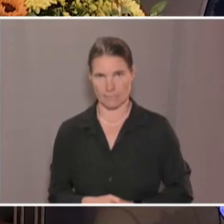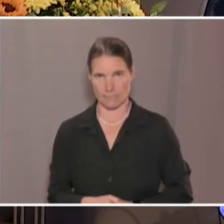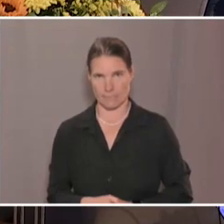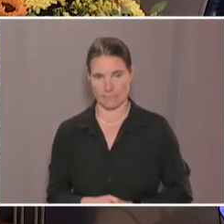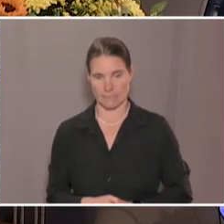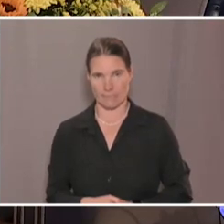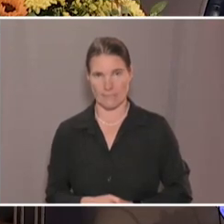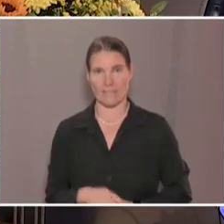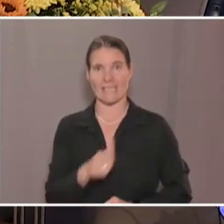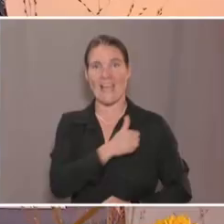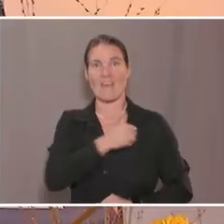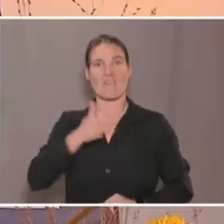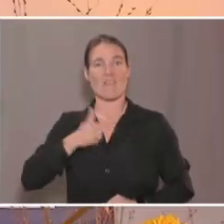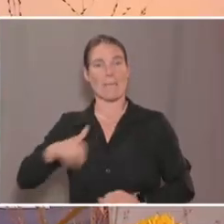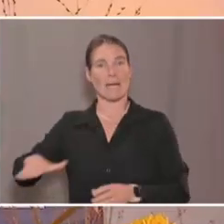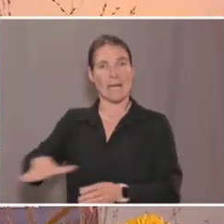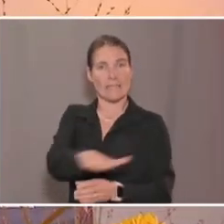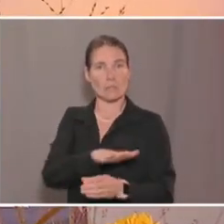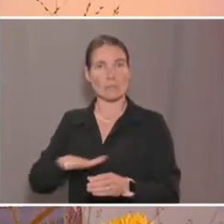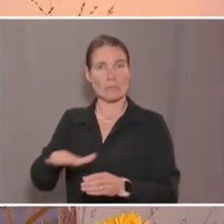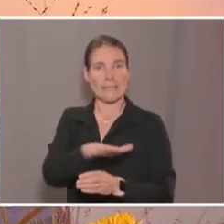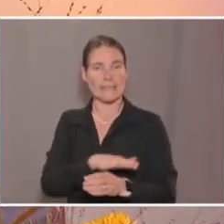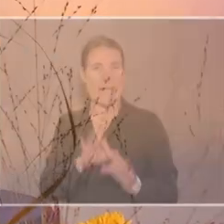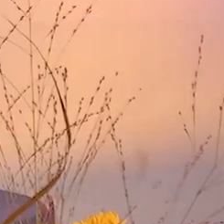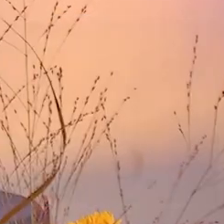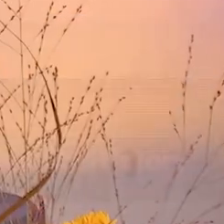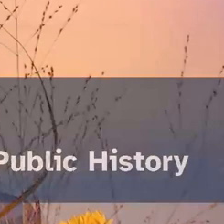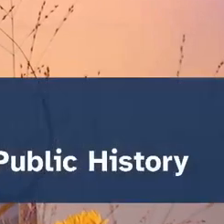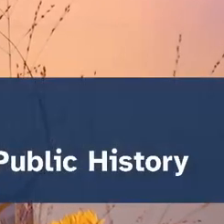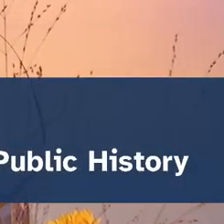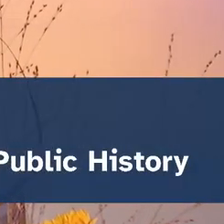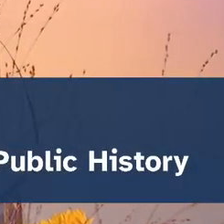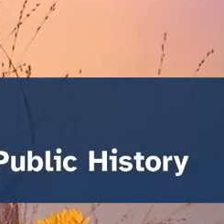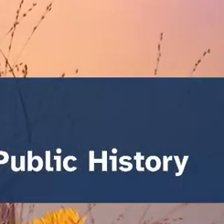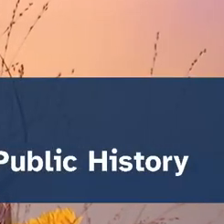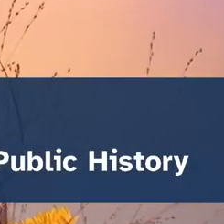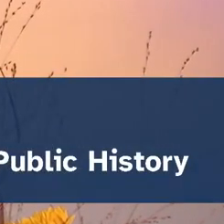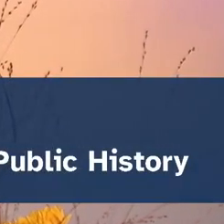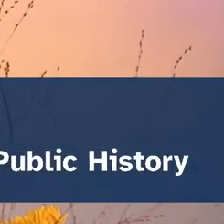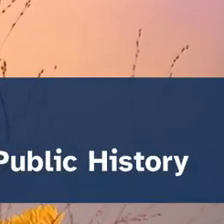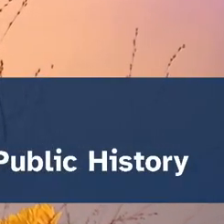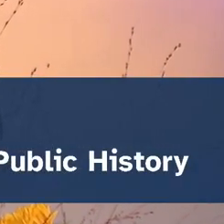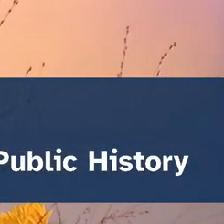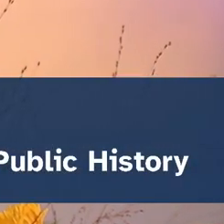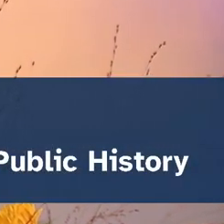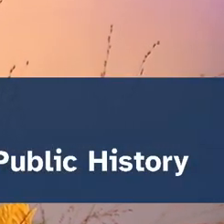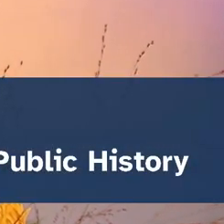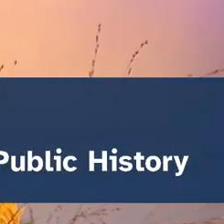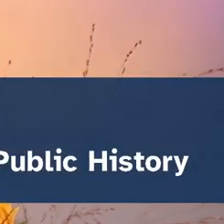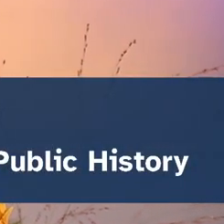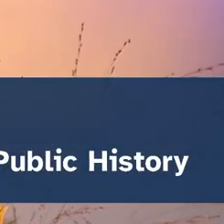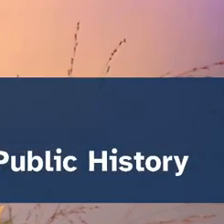Während der Weimarer Republik hatten sich Lehrerbildungsanstalten hin zu einem eher akademisierten Studium fortentwickelt.